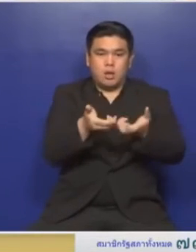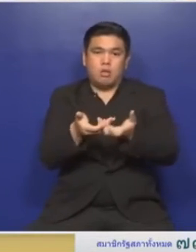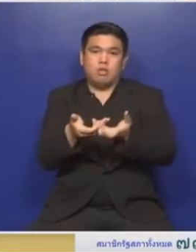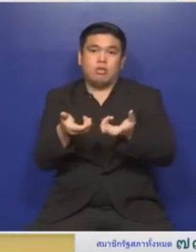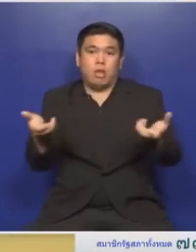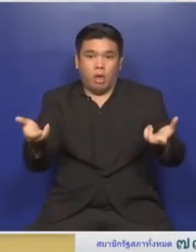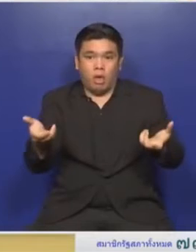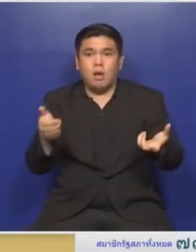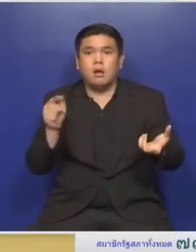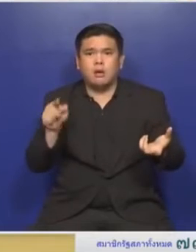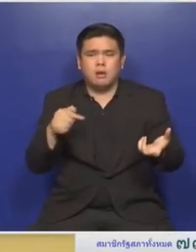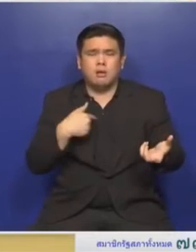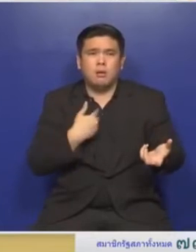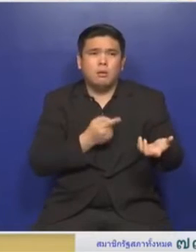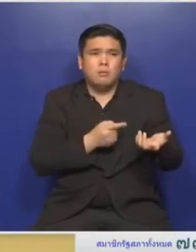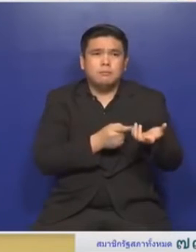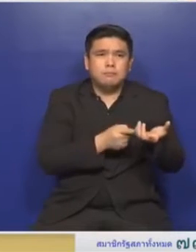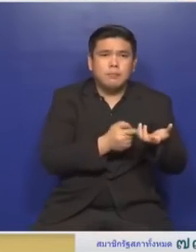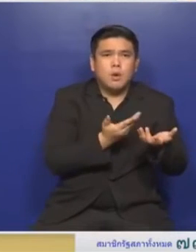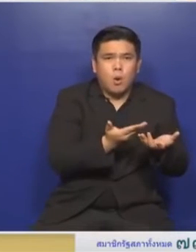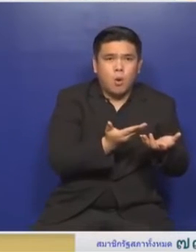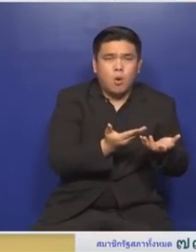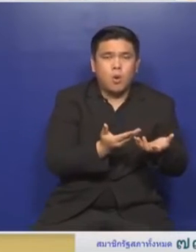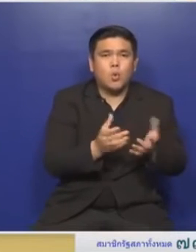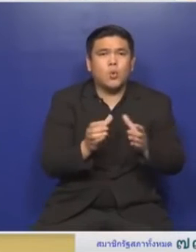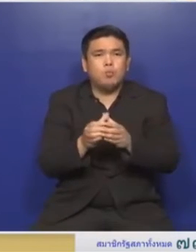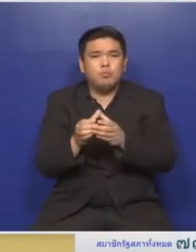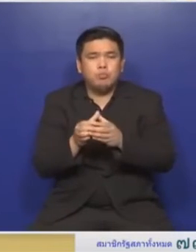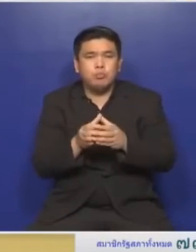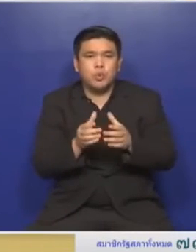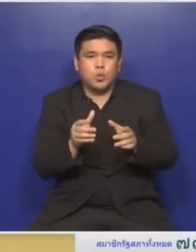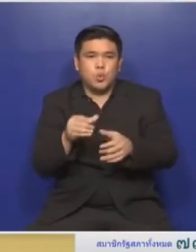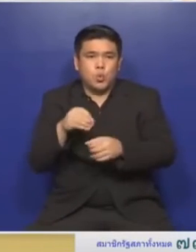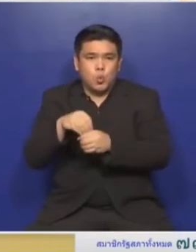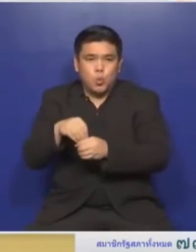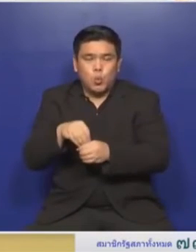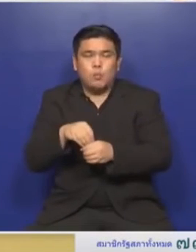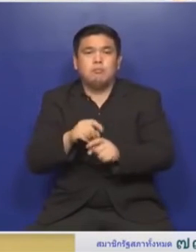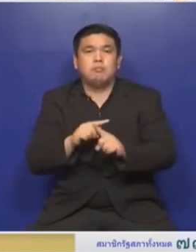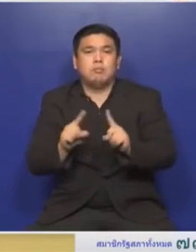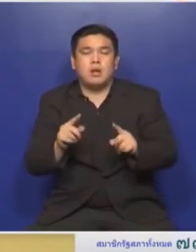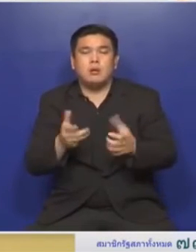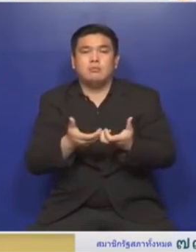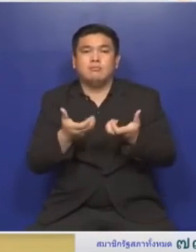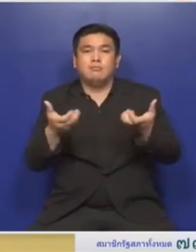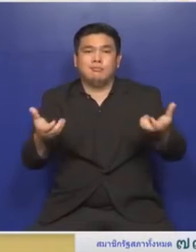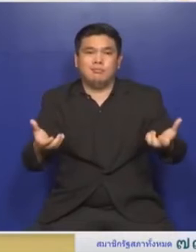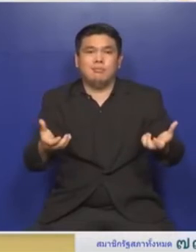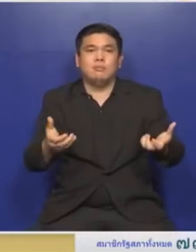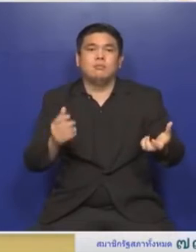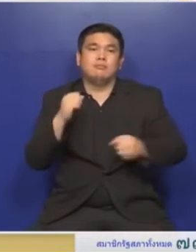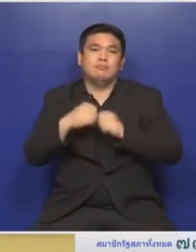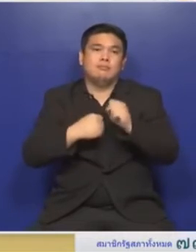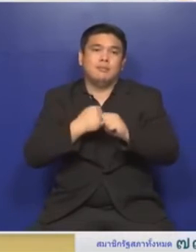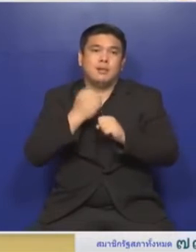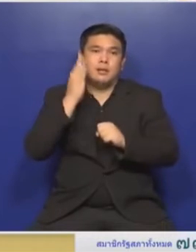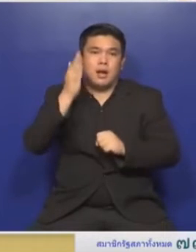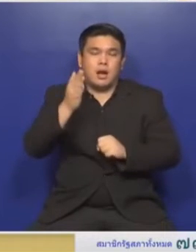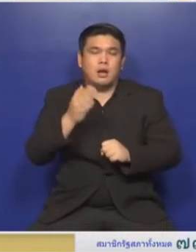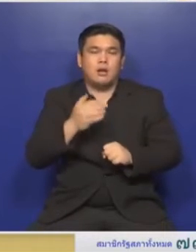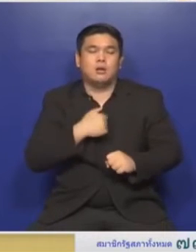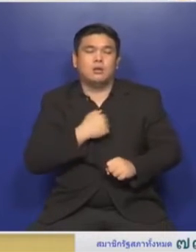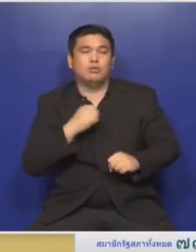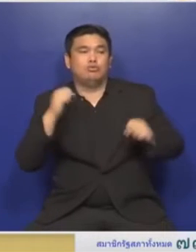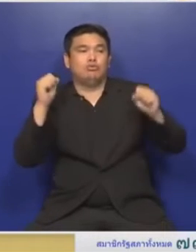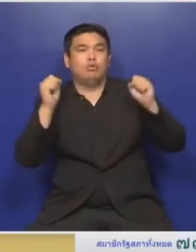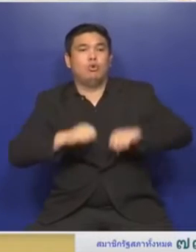จามากวาสี่ปีนัแต่ทได้มการลประชมติไปนะครั แต่กปรากฏว่าไม่เกิดผลใด